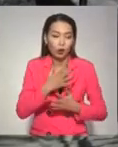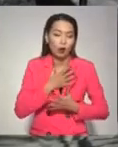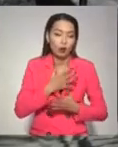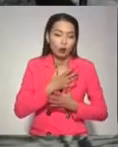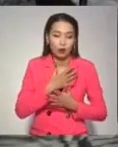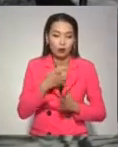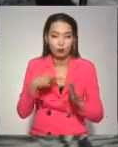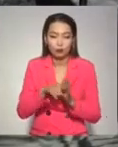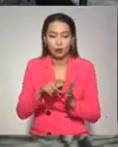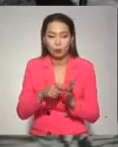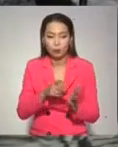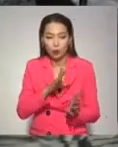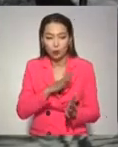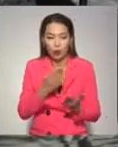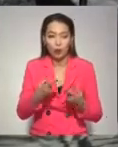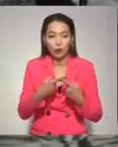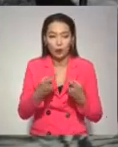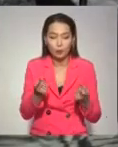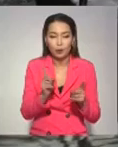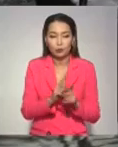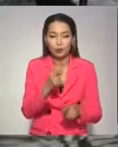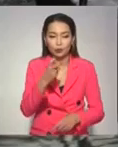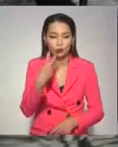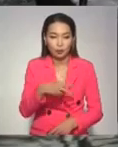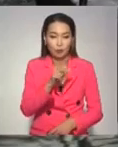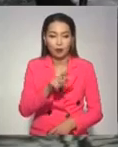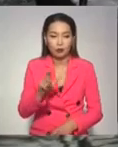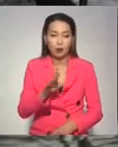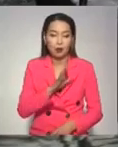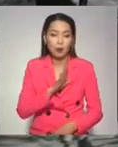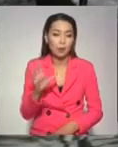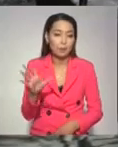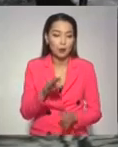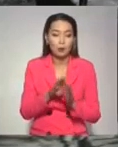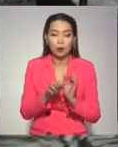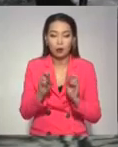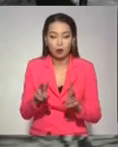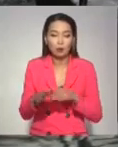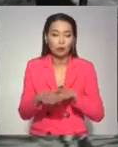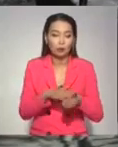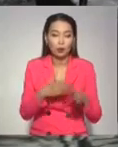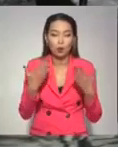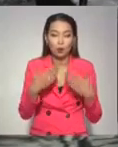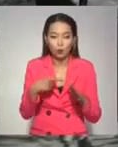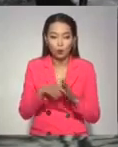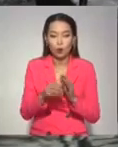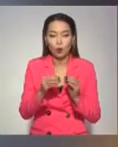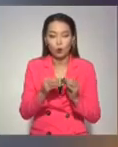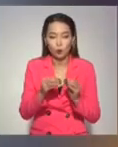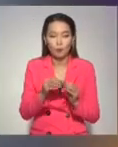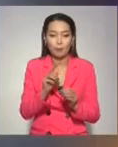ішінде болған. Сол сәтте қонақ үйде 220 адам болыпты. Барлығы қауіпсіз жерге шығарылды. Оның 10